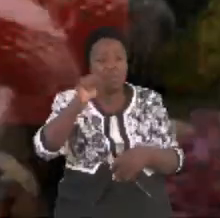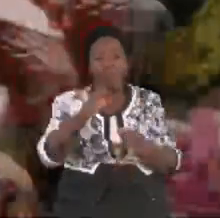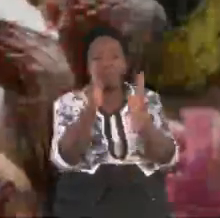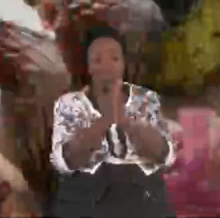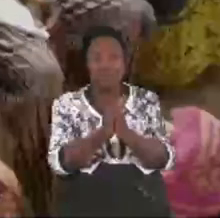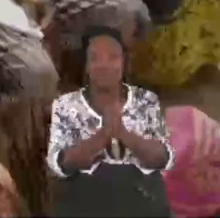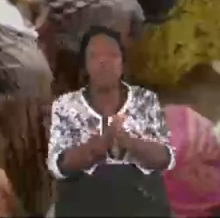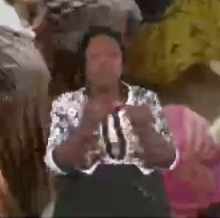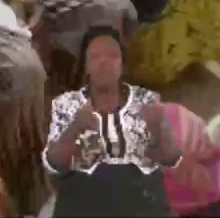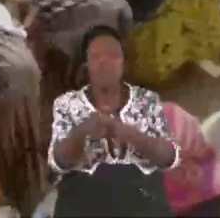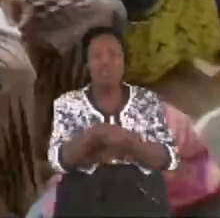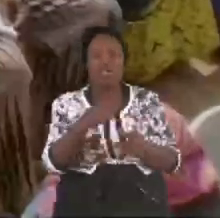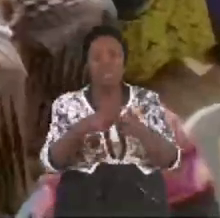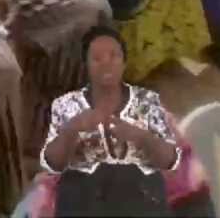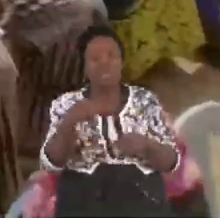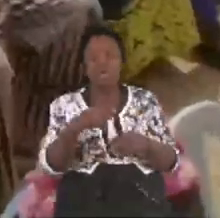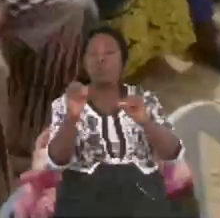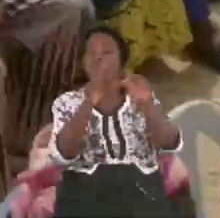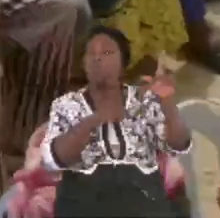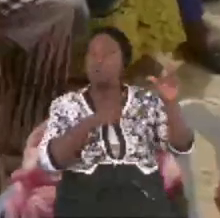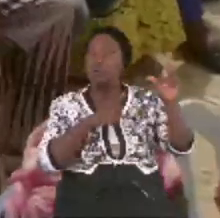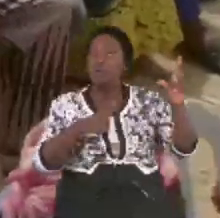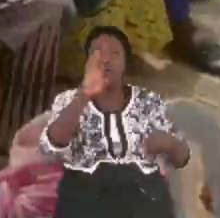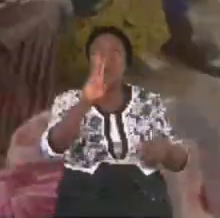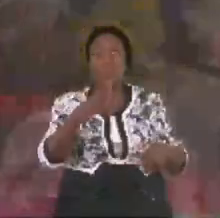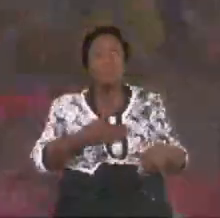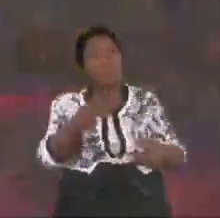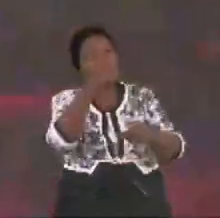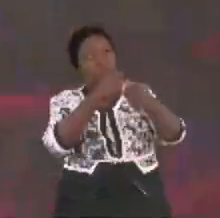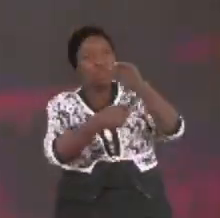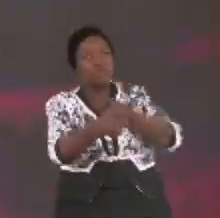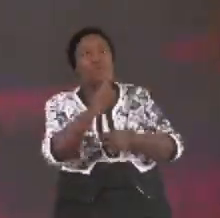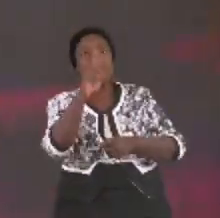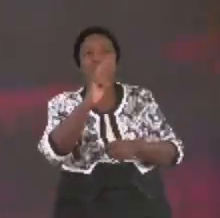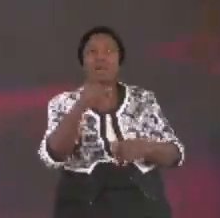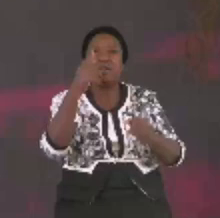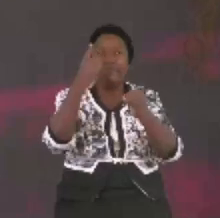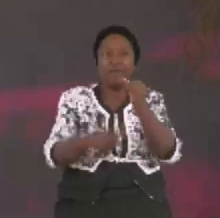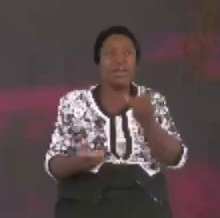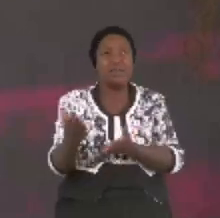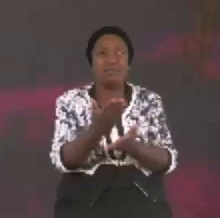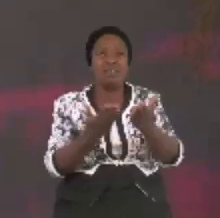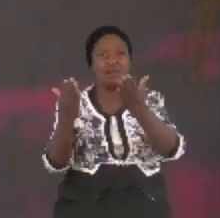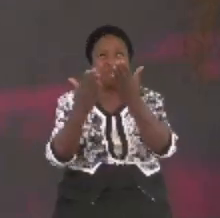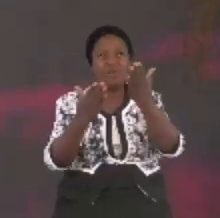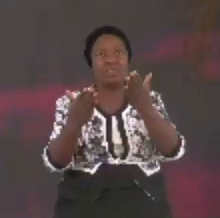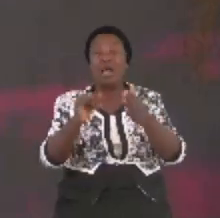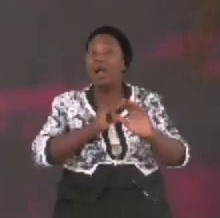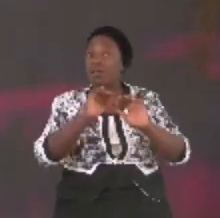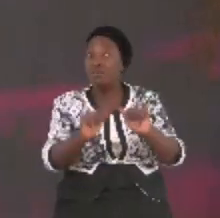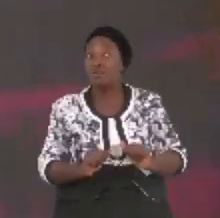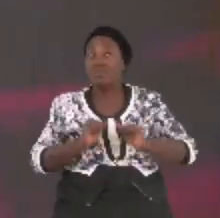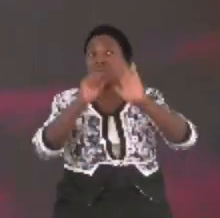C'est pourquoi nous pouvons prier aujourd'hui pour dire, Seigneur, tu es mon substitut. Tu es le sacrifice final. Je